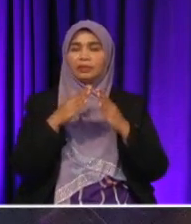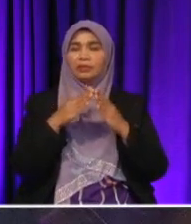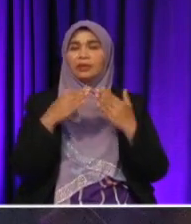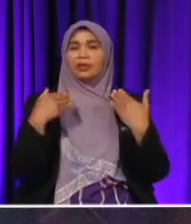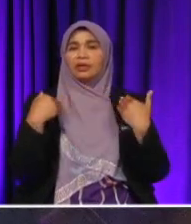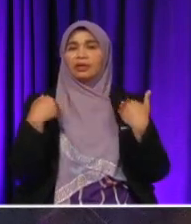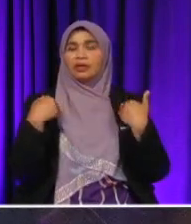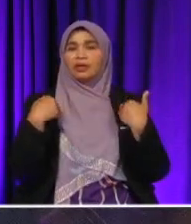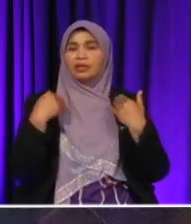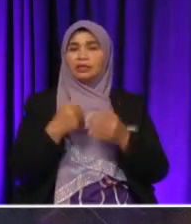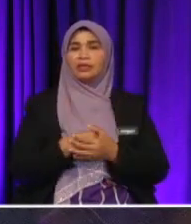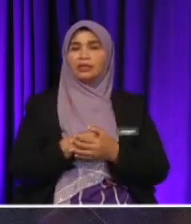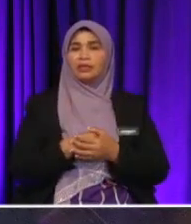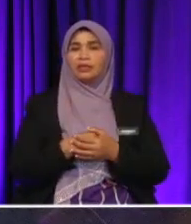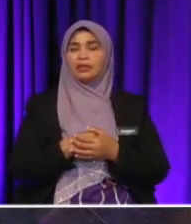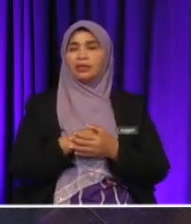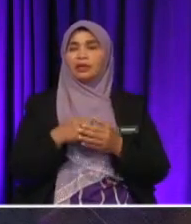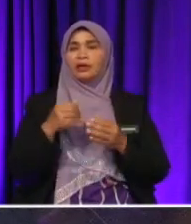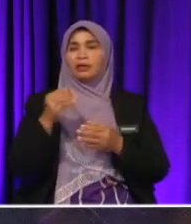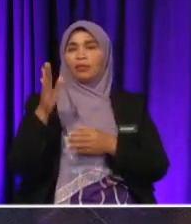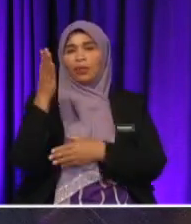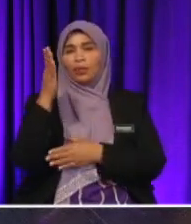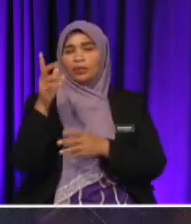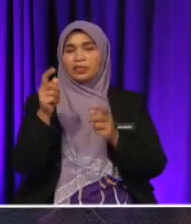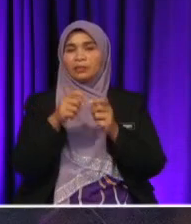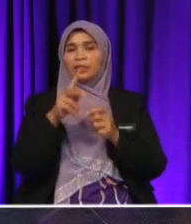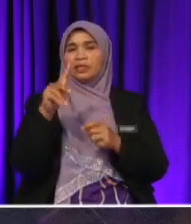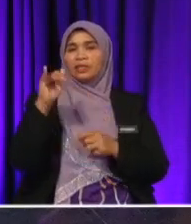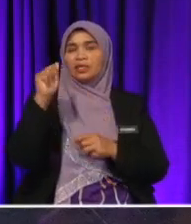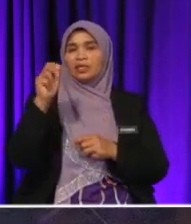ada Tumbuhan seperti pokok kiambang oke